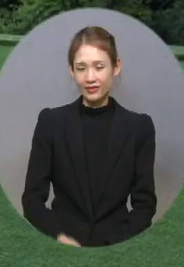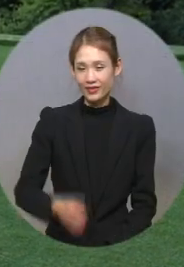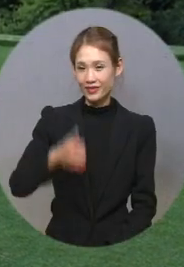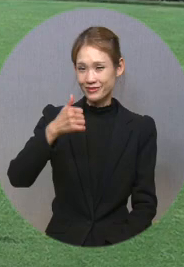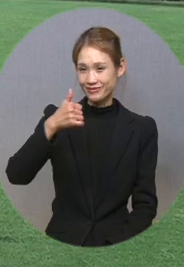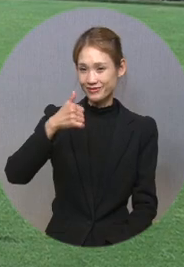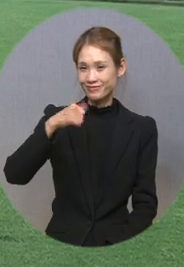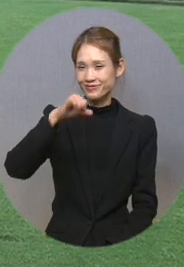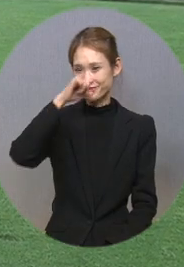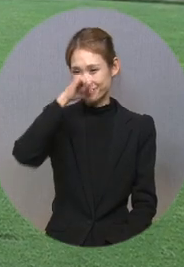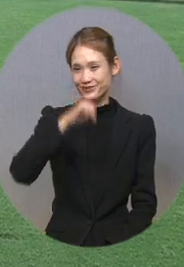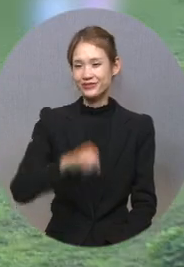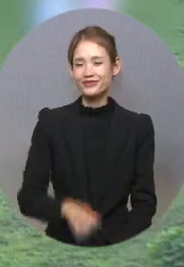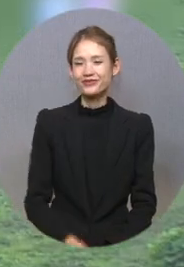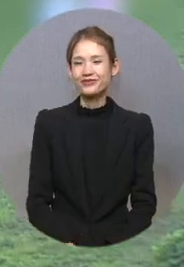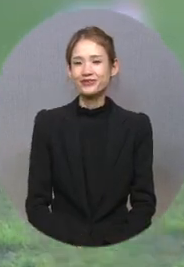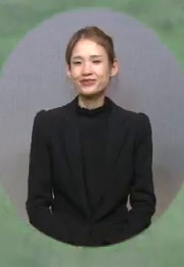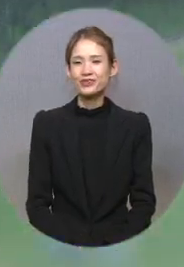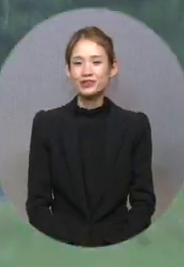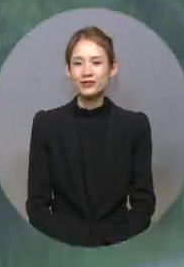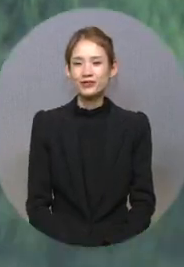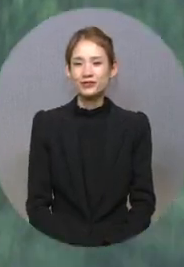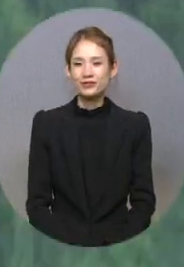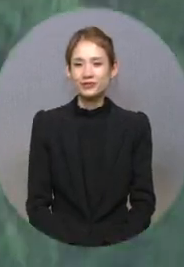굿샷! 잘 쳤다.